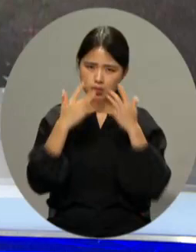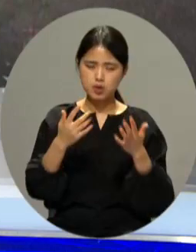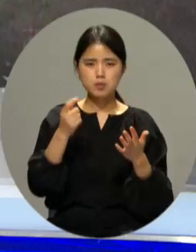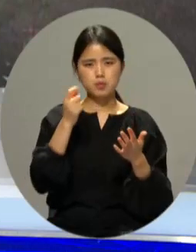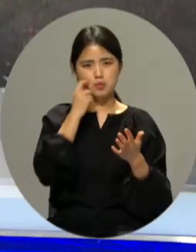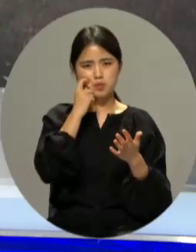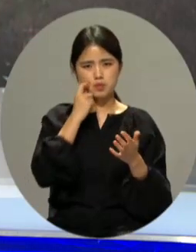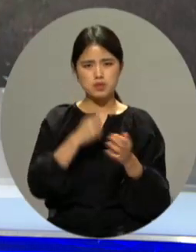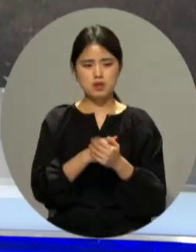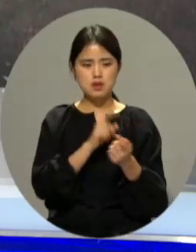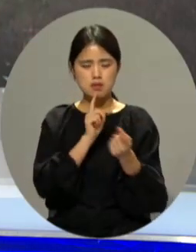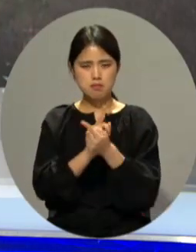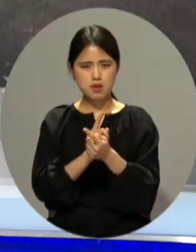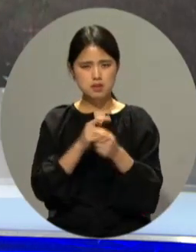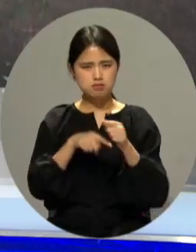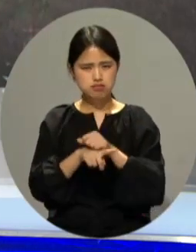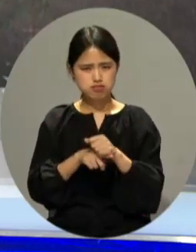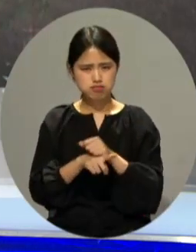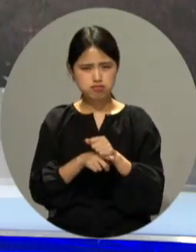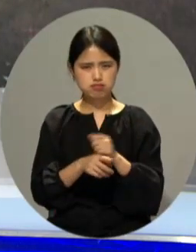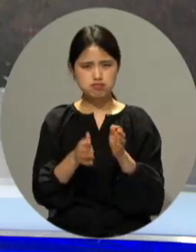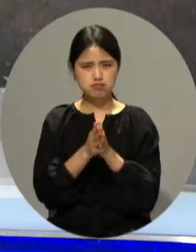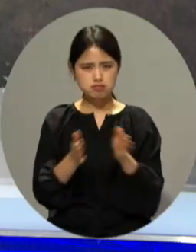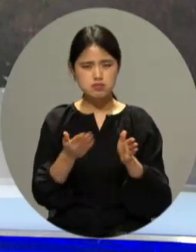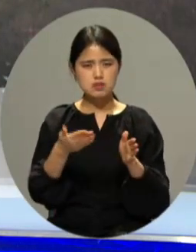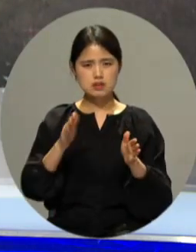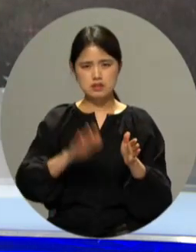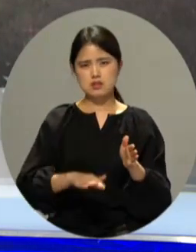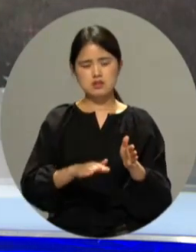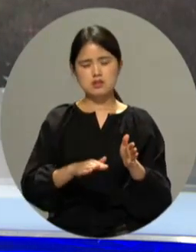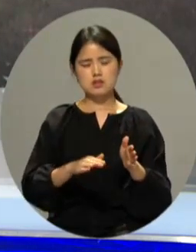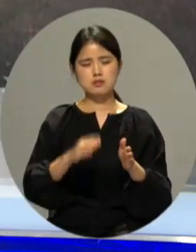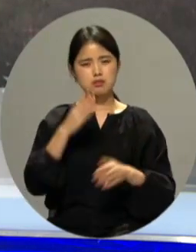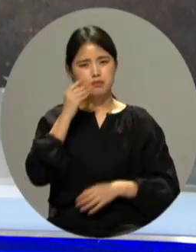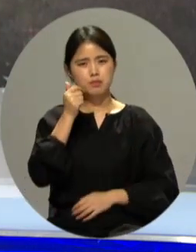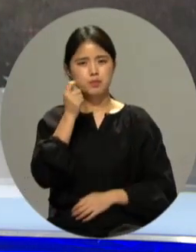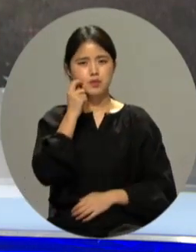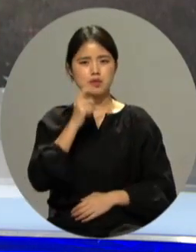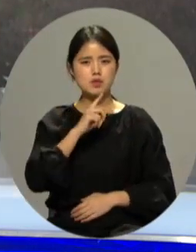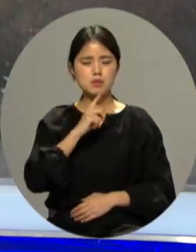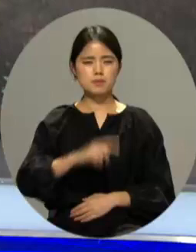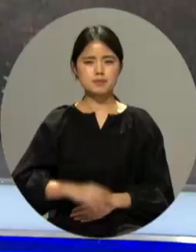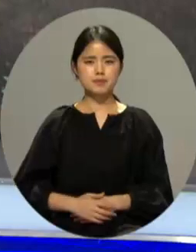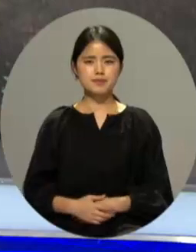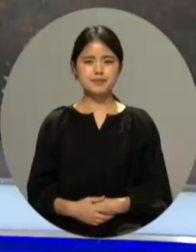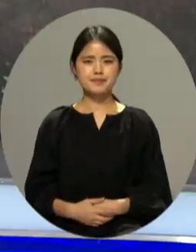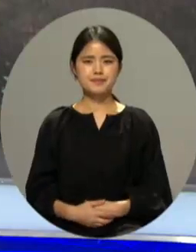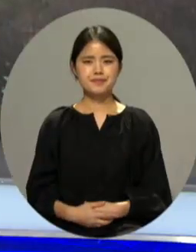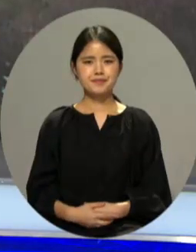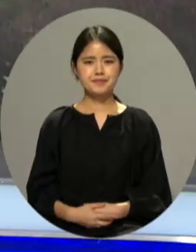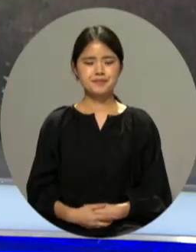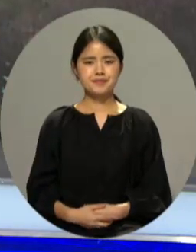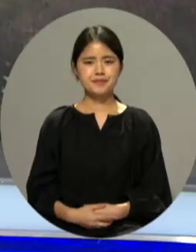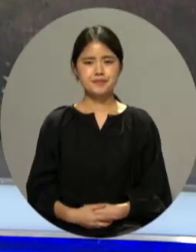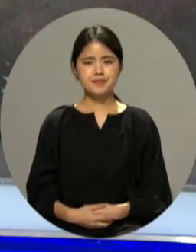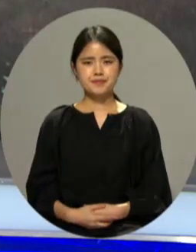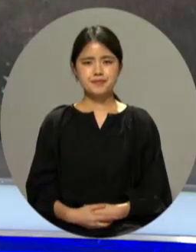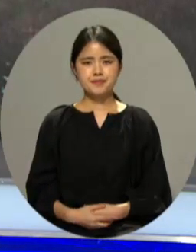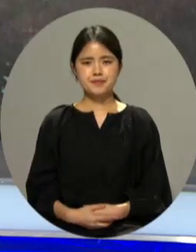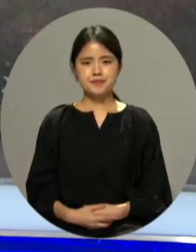결국 대질 조사로 이어지면서 수사가 난항을 겪는 것 아니냐는 지적이 나옵니다 정자영 기자가 취재했습니다